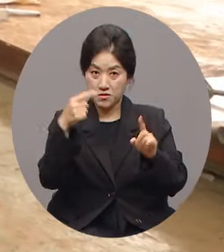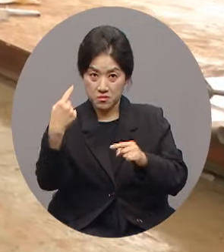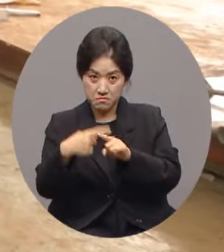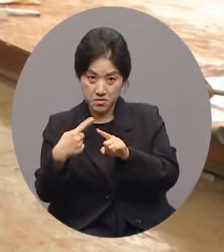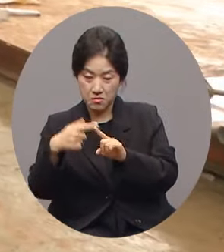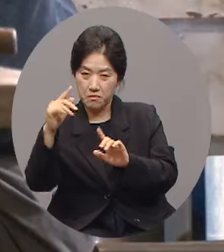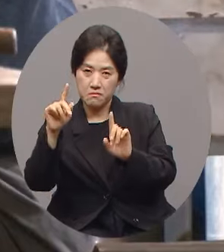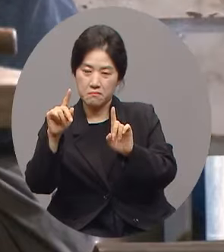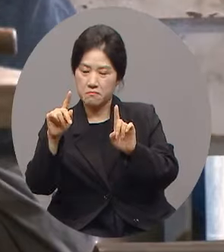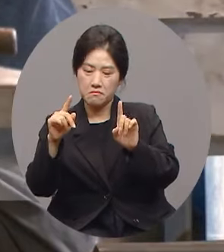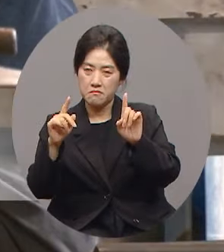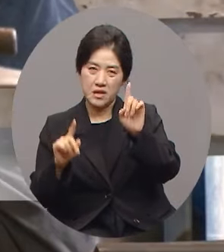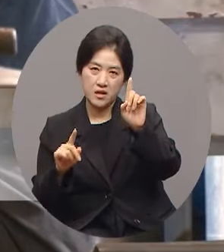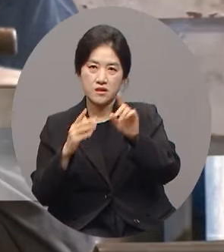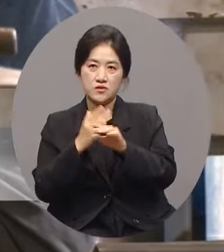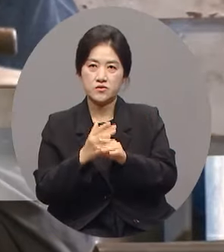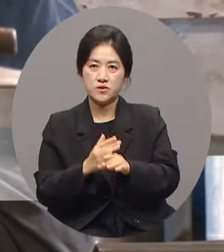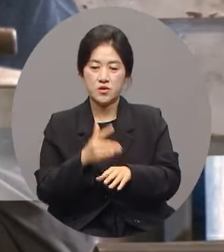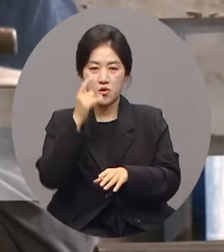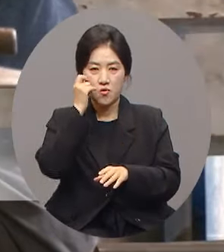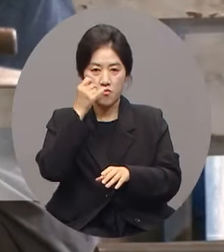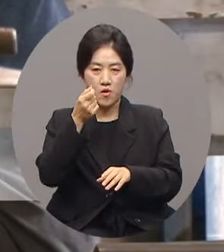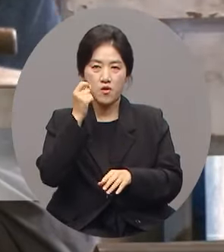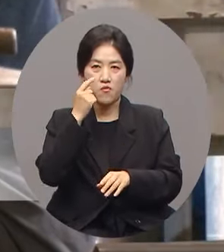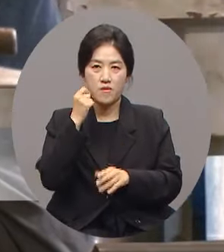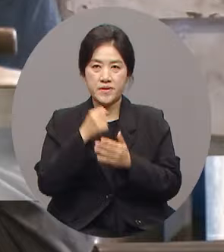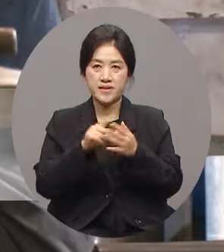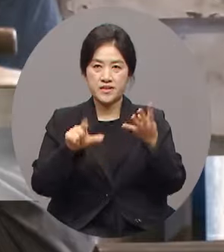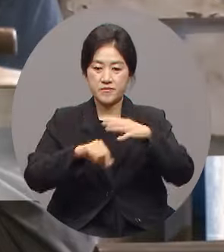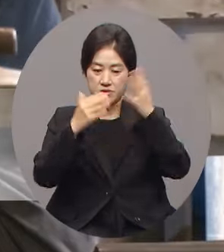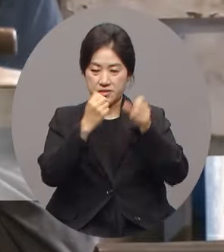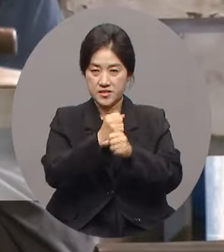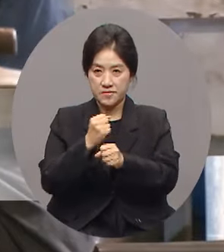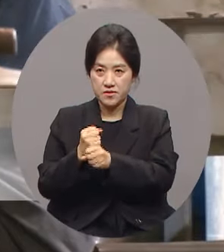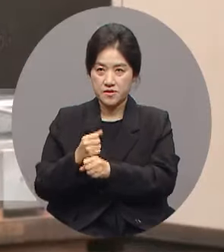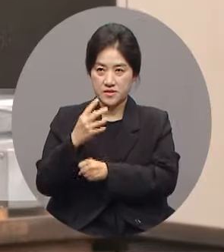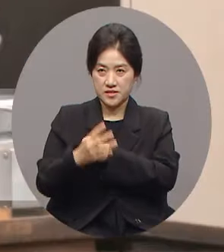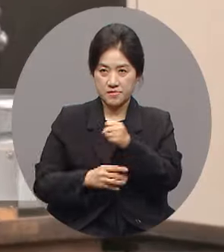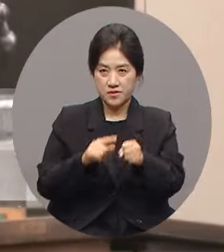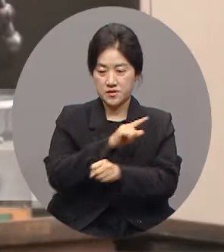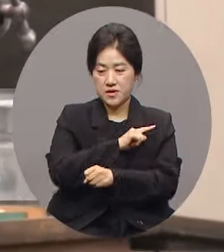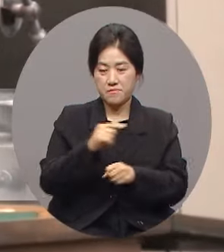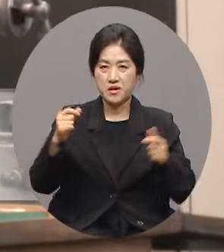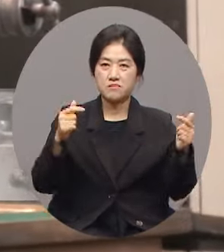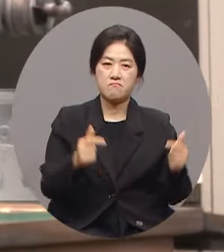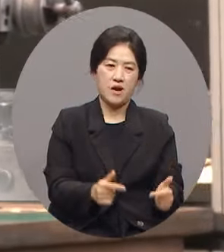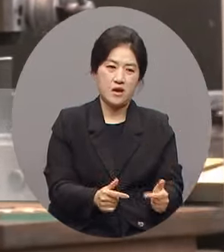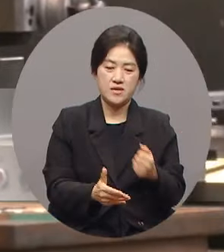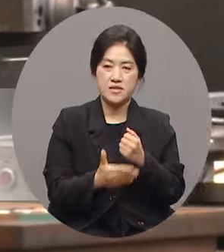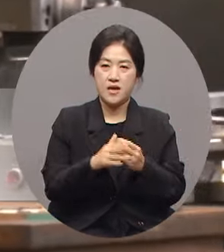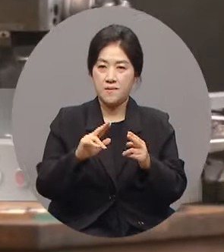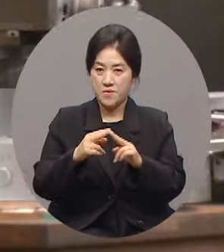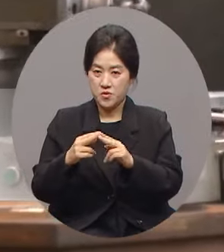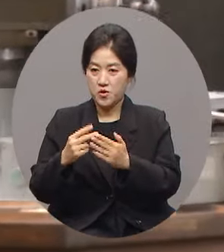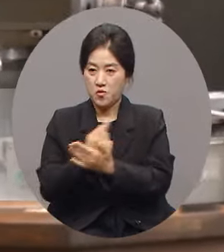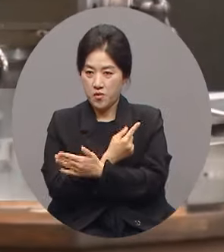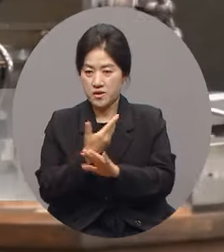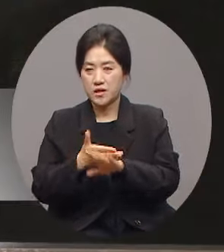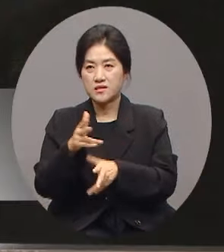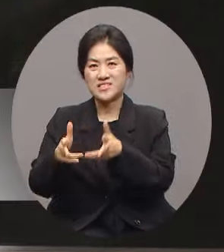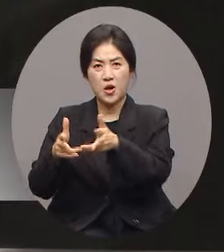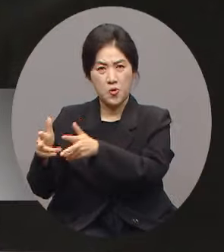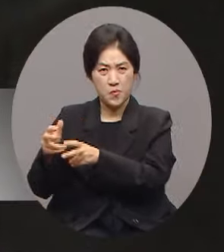못했습니다 월간 기준으로 3월 전 산업 생산이 4년에 만에 가장 큰 폭으로 줄면서 반도체를 제외한 나머지